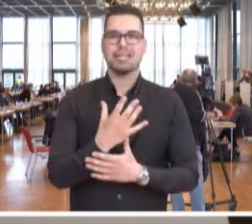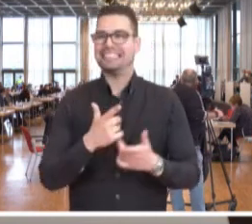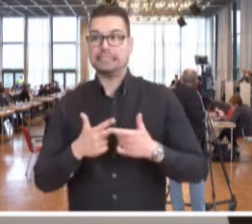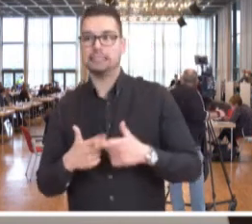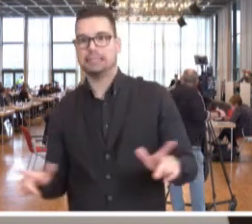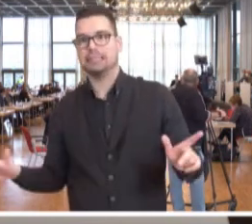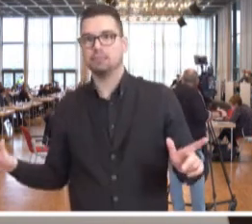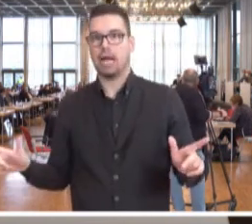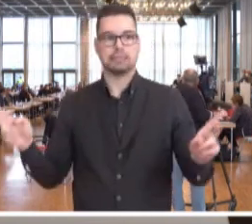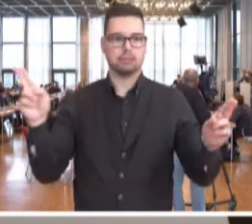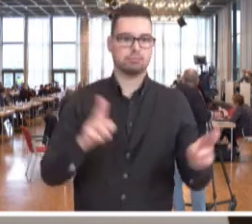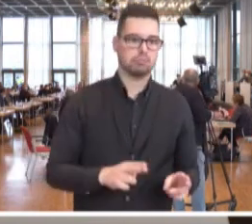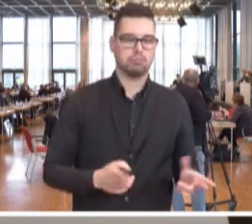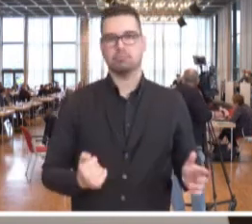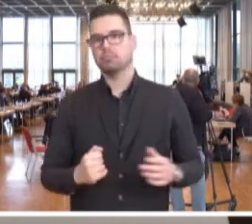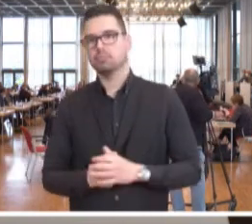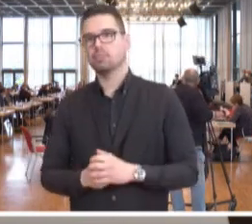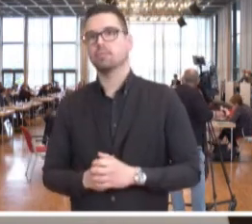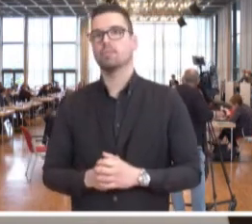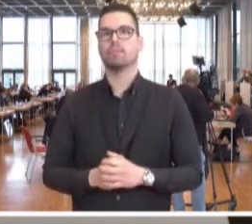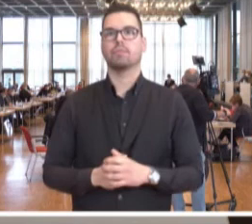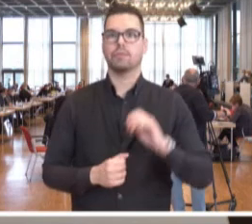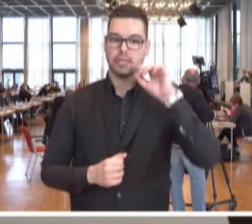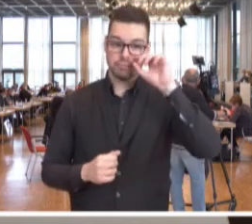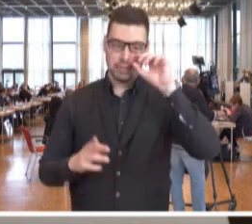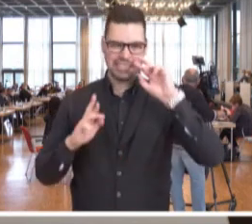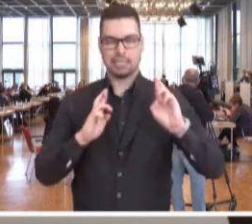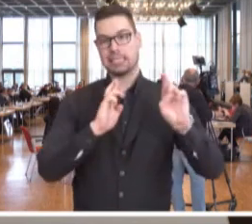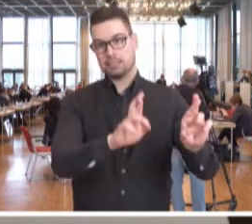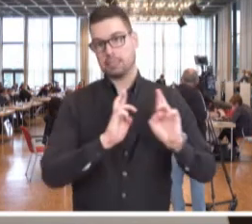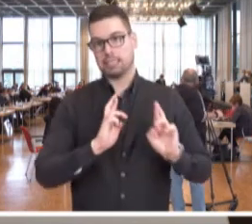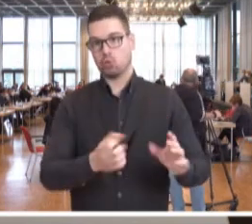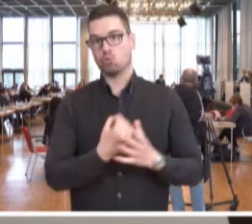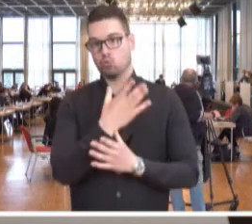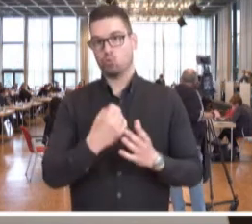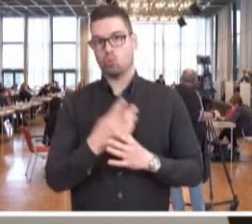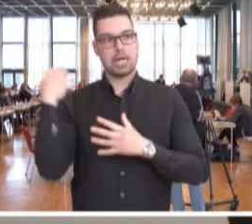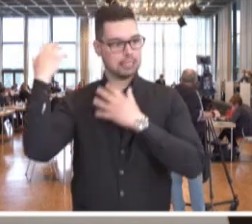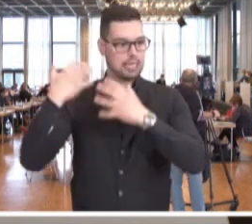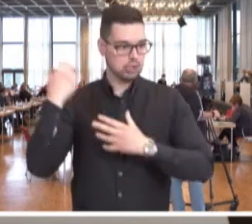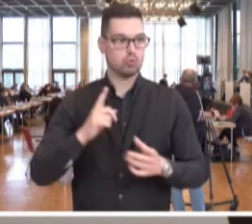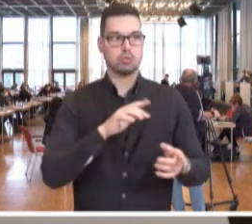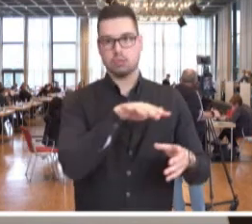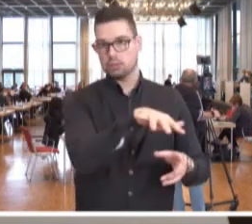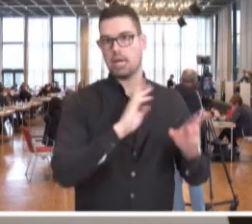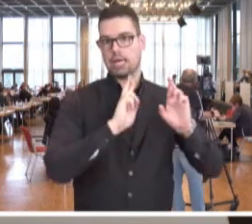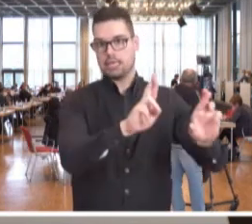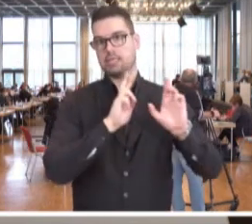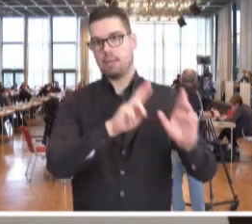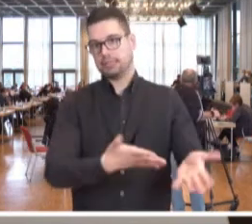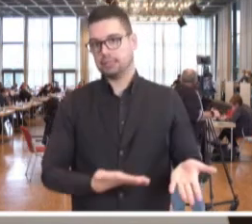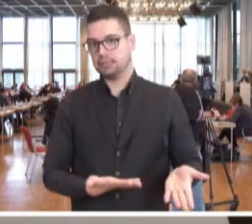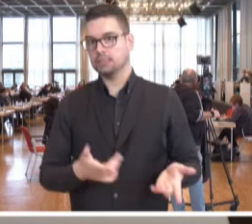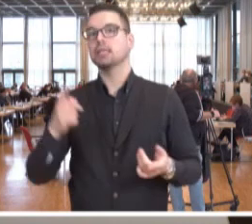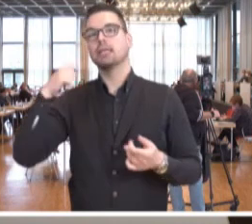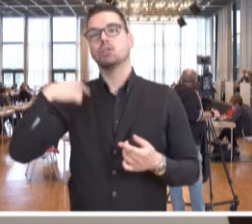niemals eingeebnet werden oder vernachlässigt werden. Aber unter Respektierung der gegenseitigen kulturellen Tradition, die wir ja auch gegenseitig so sehr schätzen,